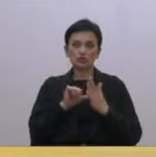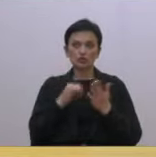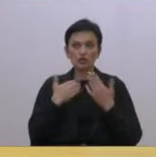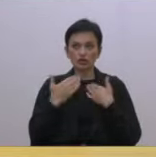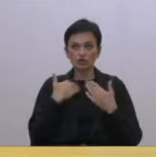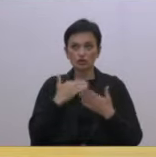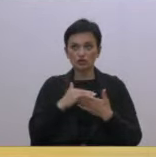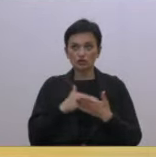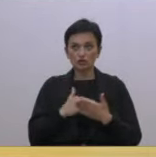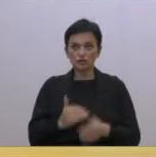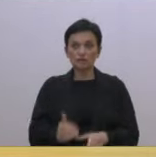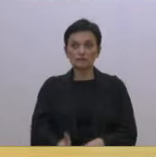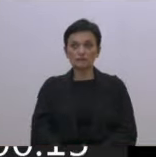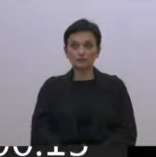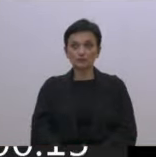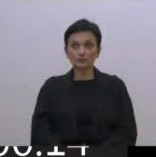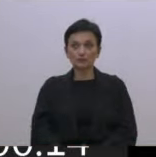kanon, čistka s režimem.